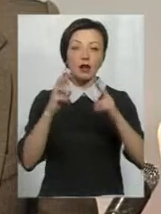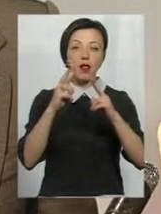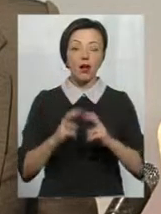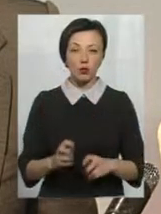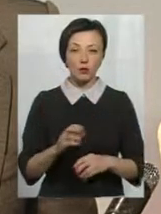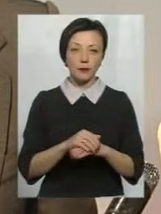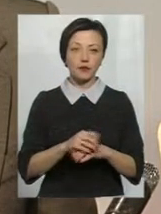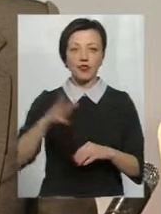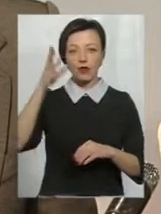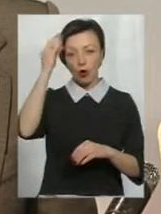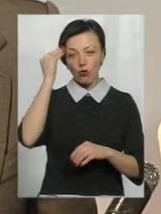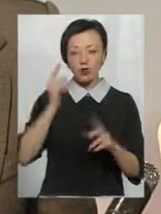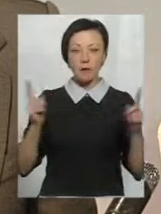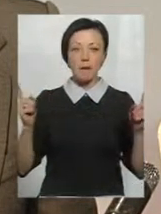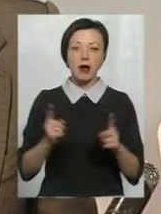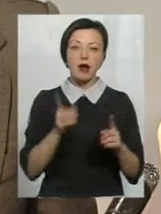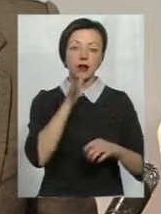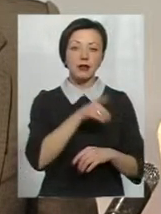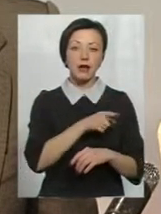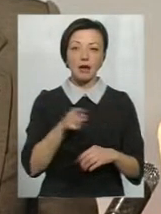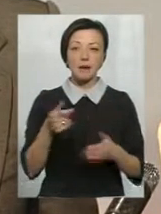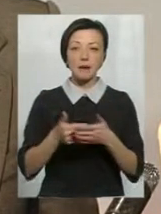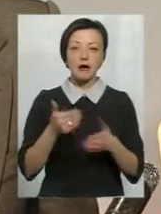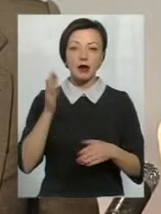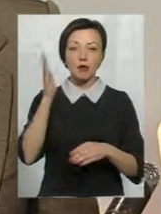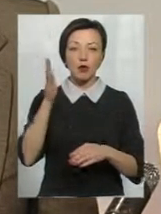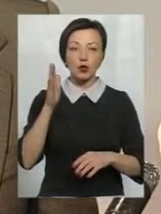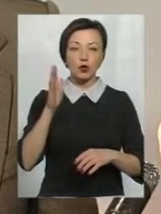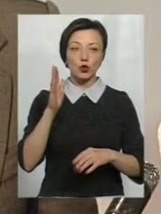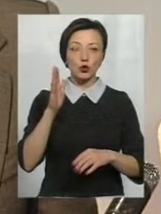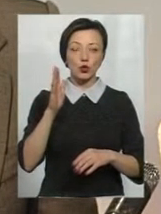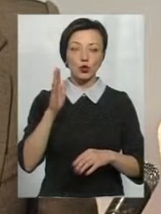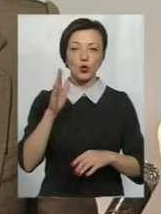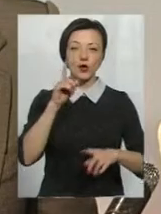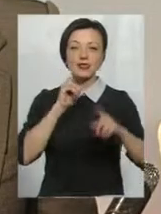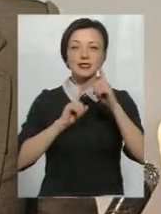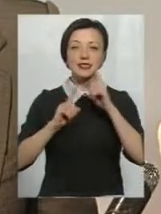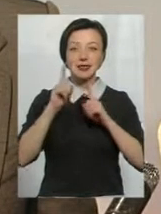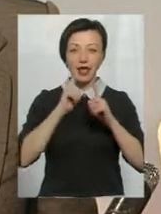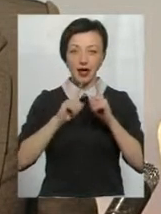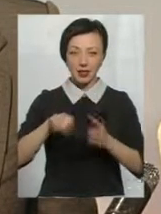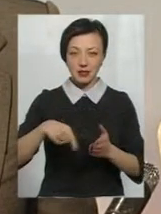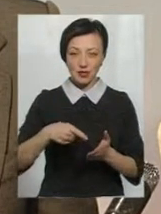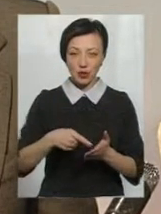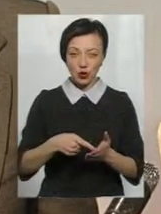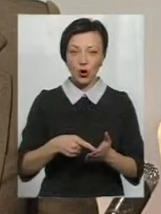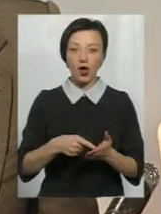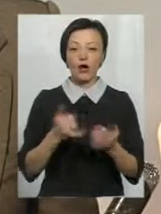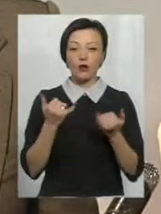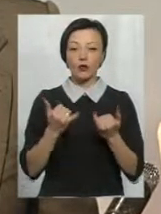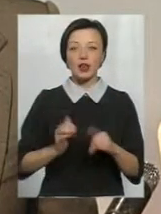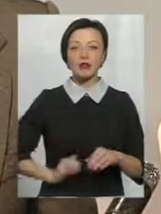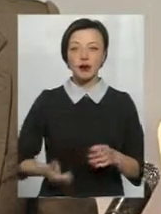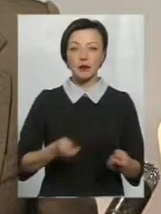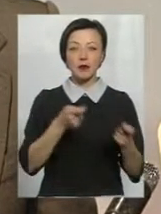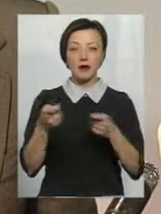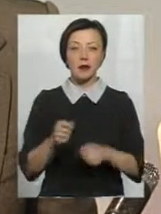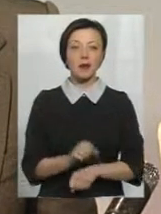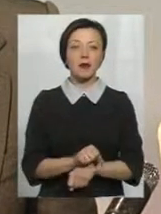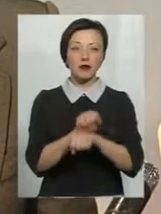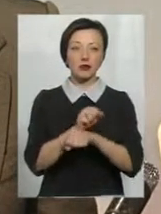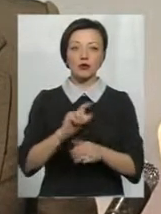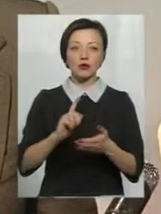малі терміни перед майбутньою сесією, а так як в нас перевізники зараз черговий раз роблять бунт, в